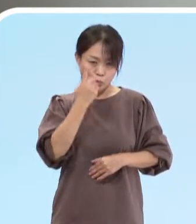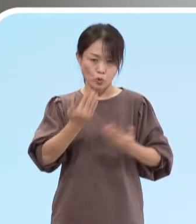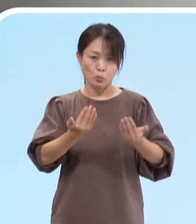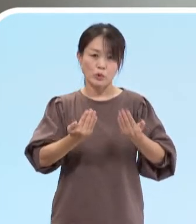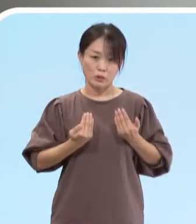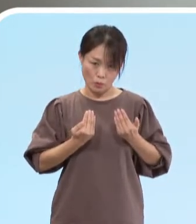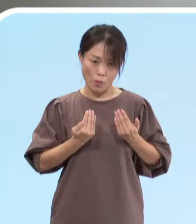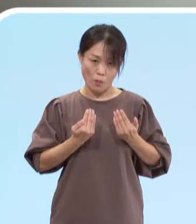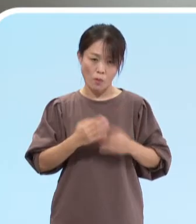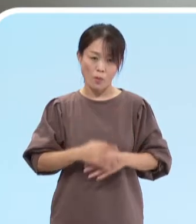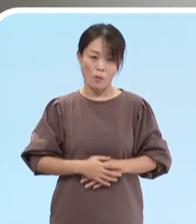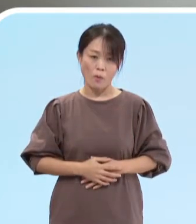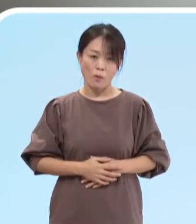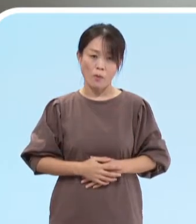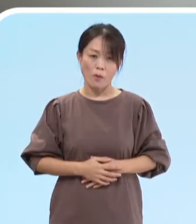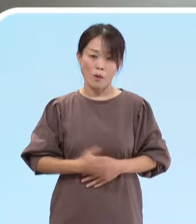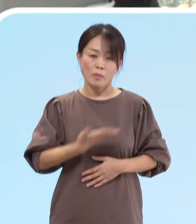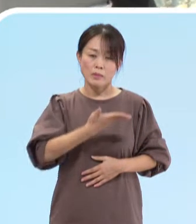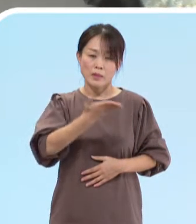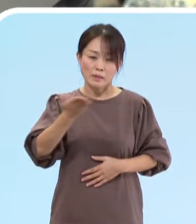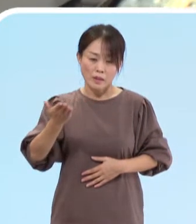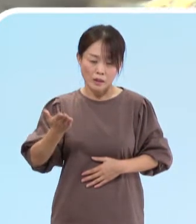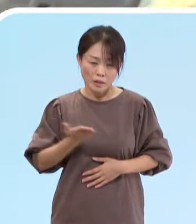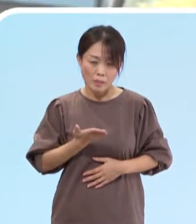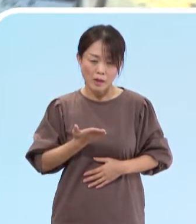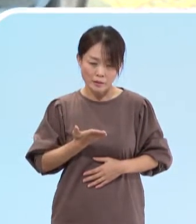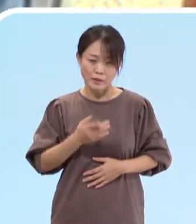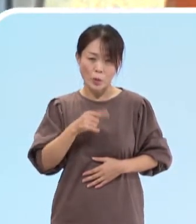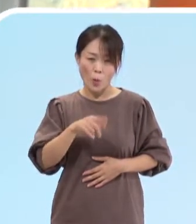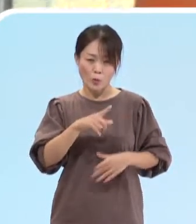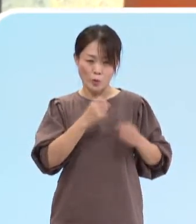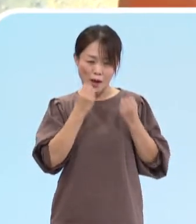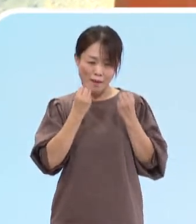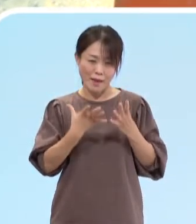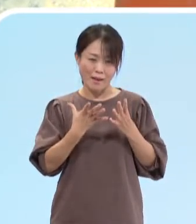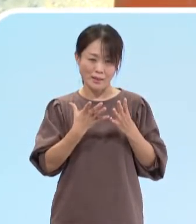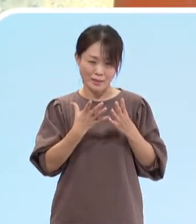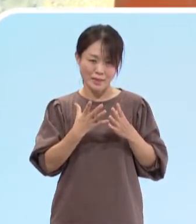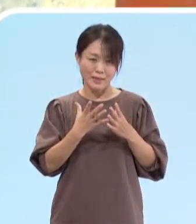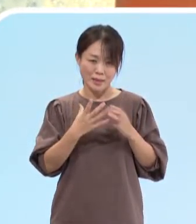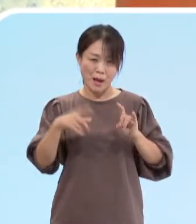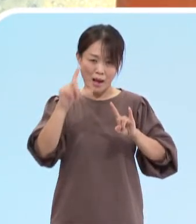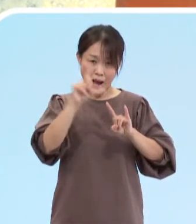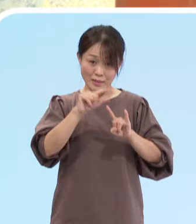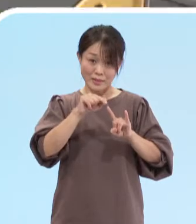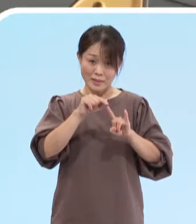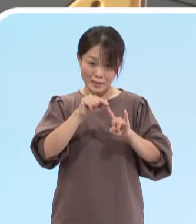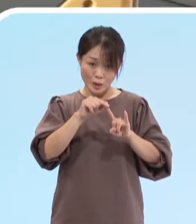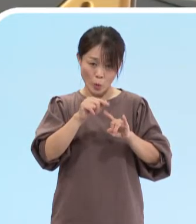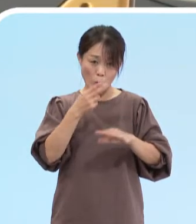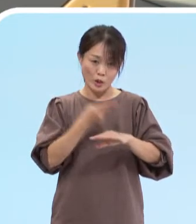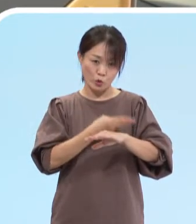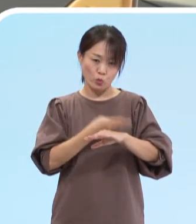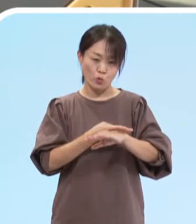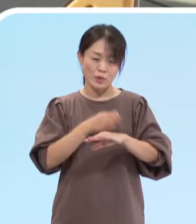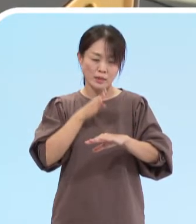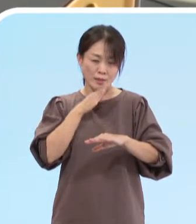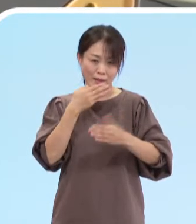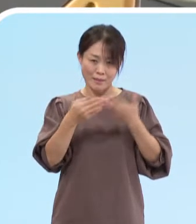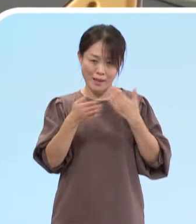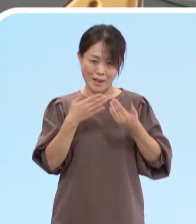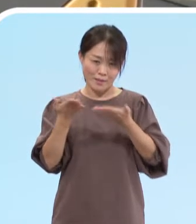が、急務になっていると思います、うん、皆様にですね、こういった新しい ICT の、最新技術というものをです